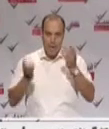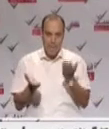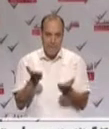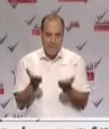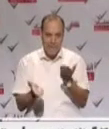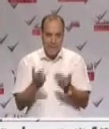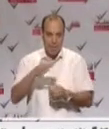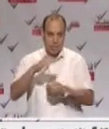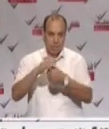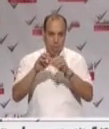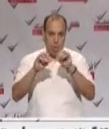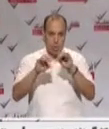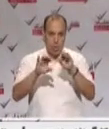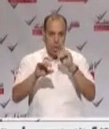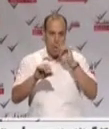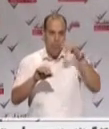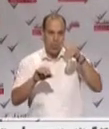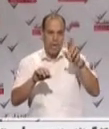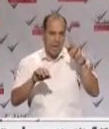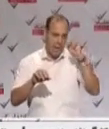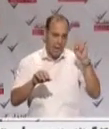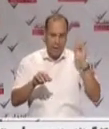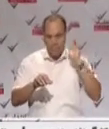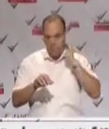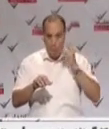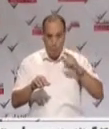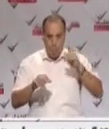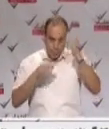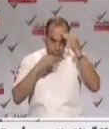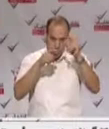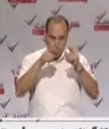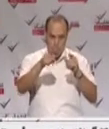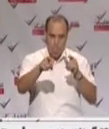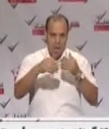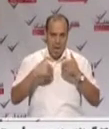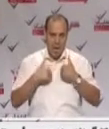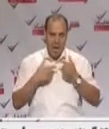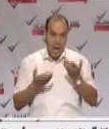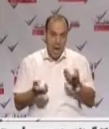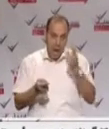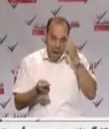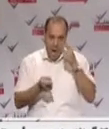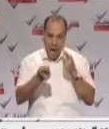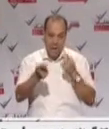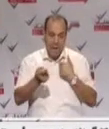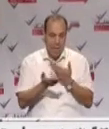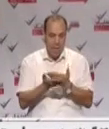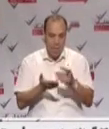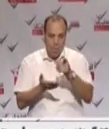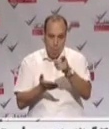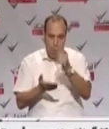الميزان برئاسة الأستاذ المنصف الربيعي. إن أملنا فيكم كبير ورجاؤنا أكبر أن ننال